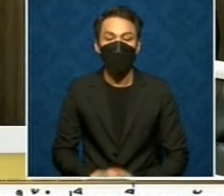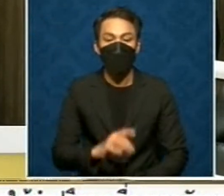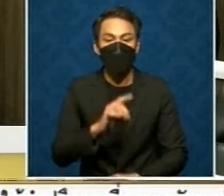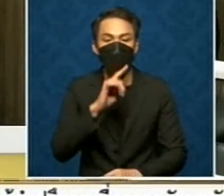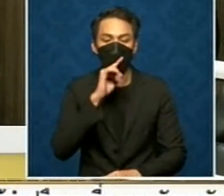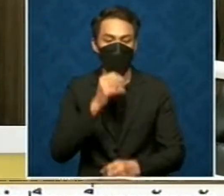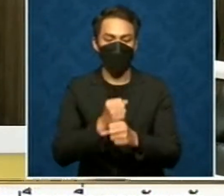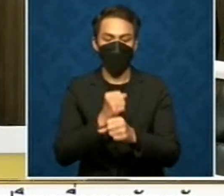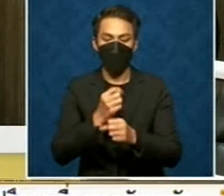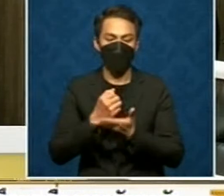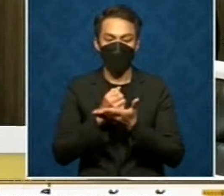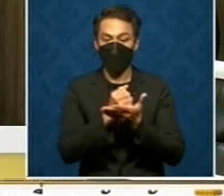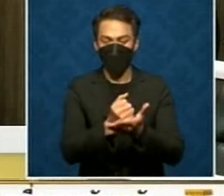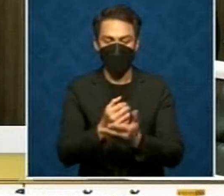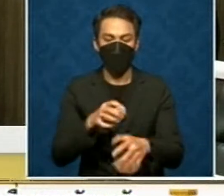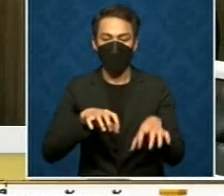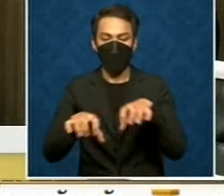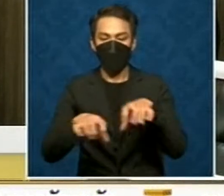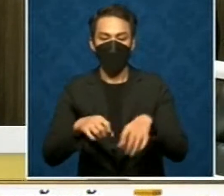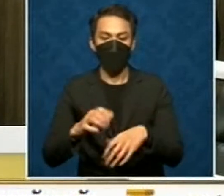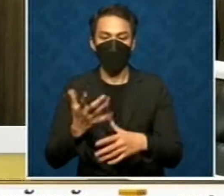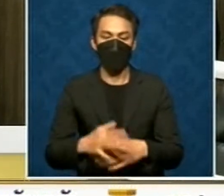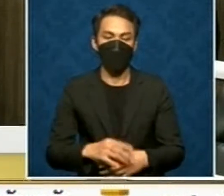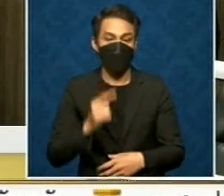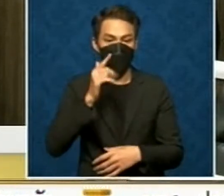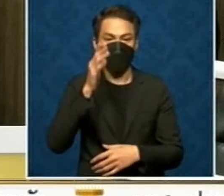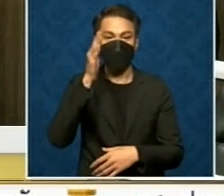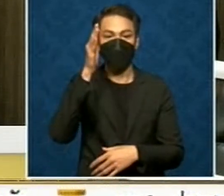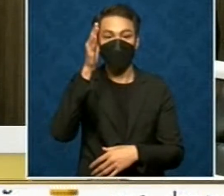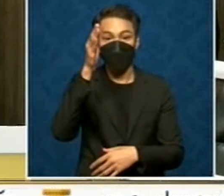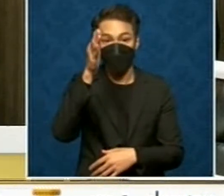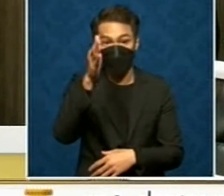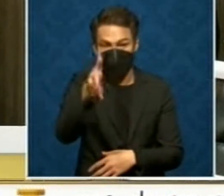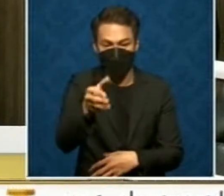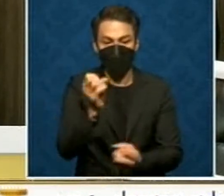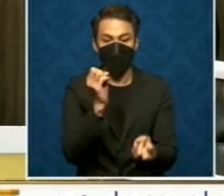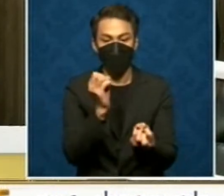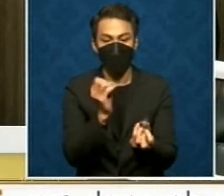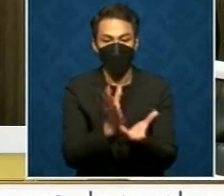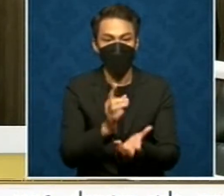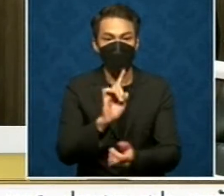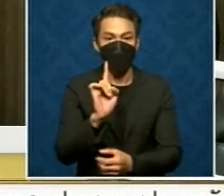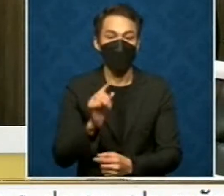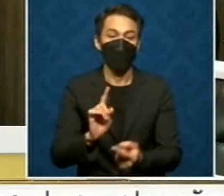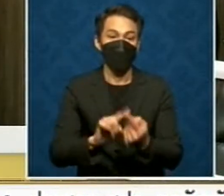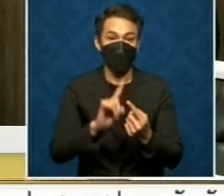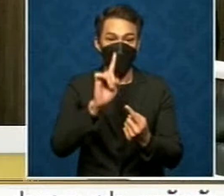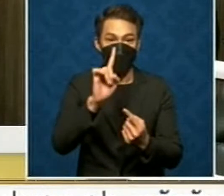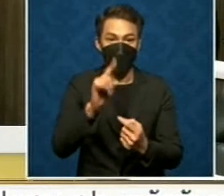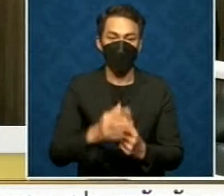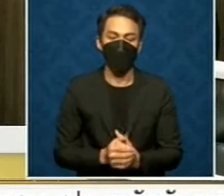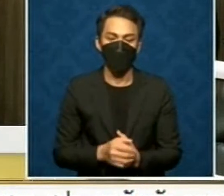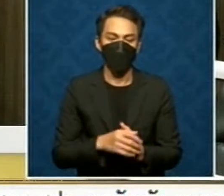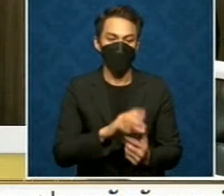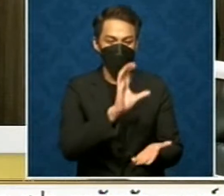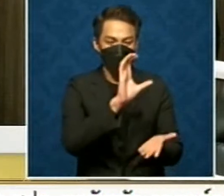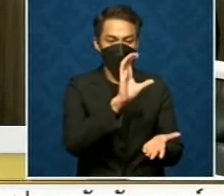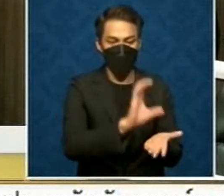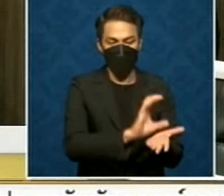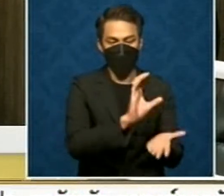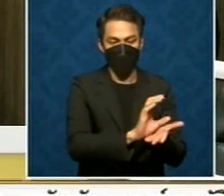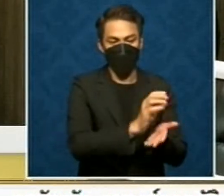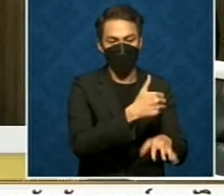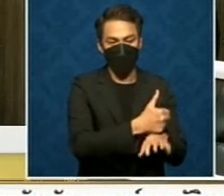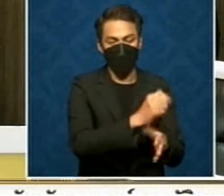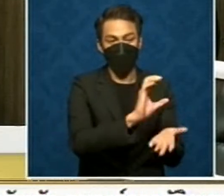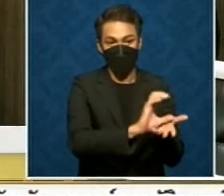ปกปดข้อมูลแบบนี้สิงที่เราเจอในอนาคตอัใล้คืออะไรครั ประการณท 1 คือทุนใหญ่จะกินรวบผูกขาดการ